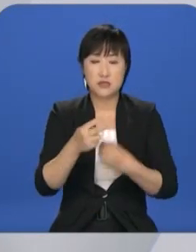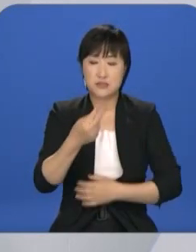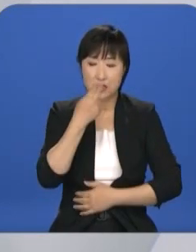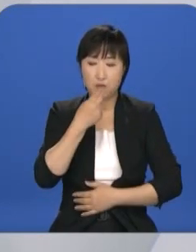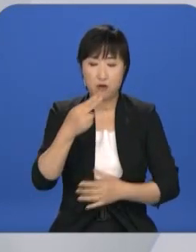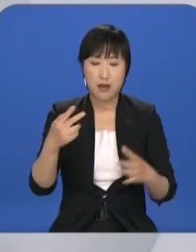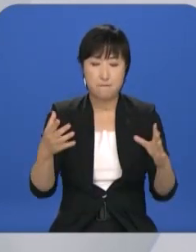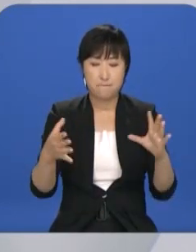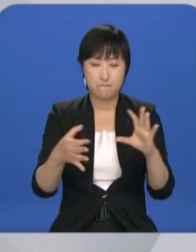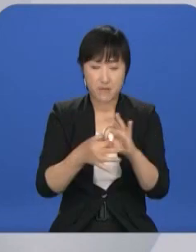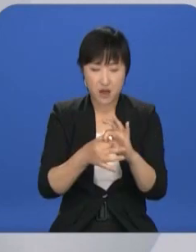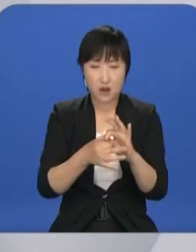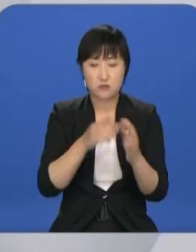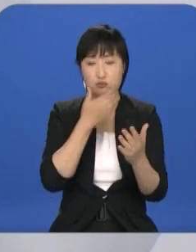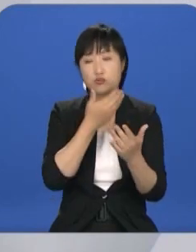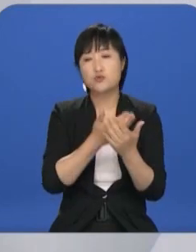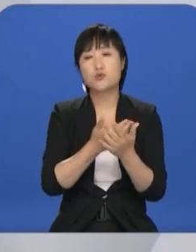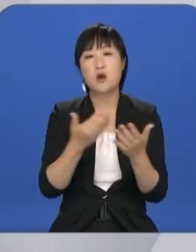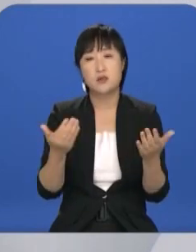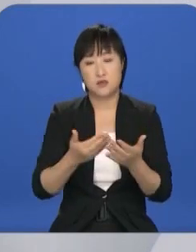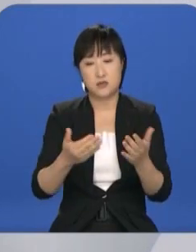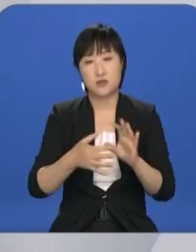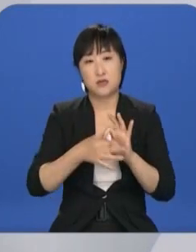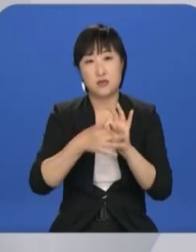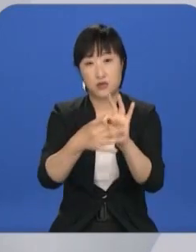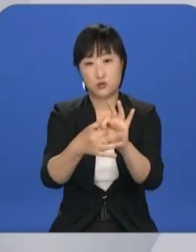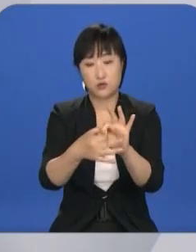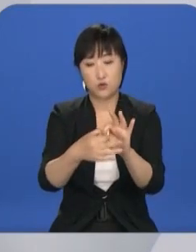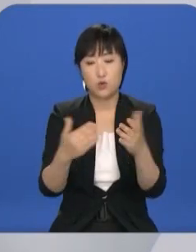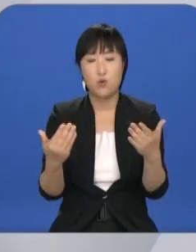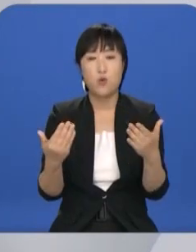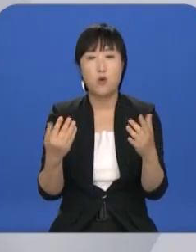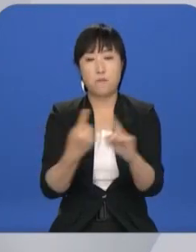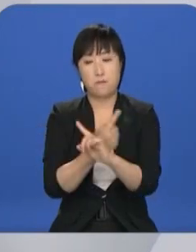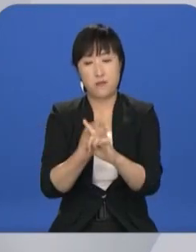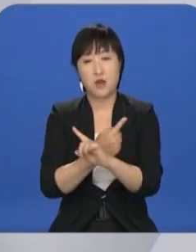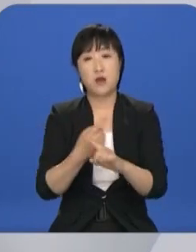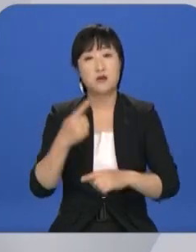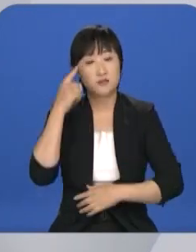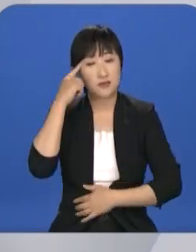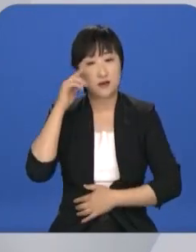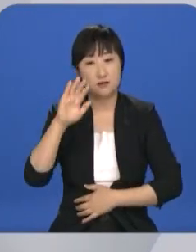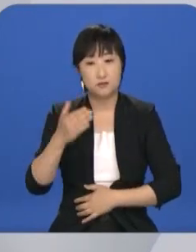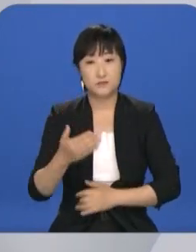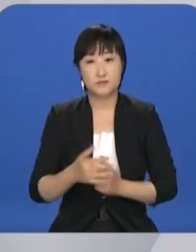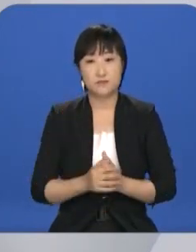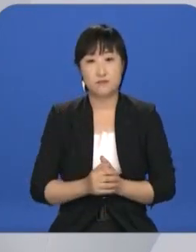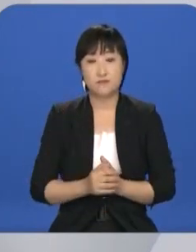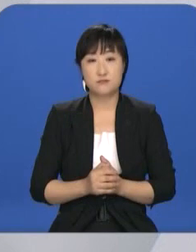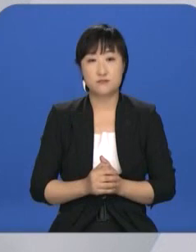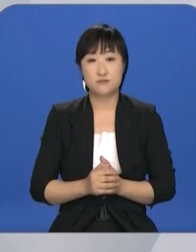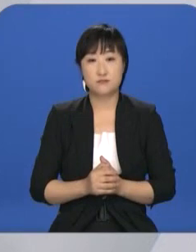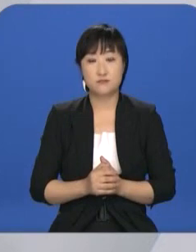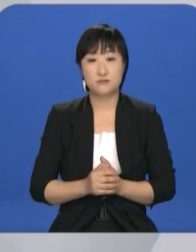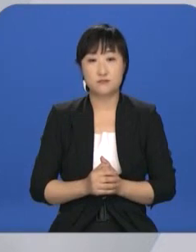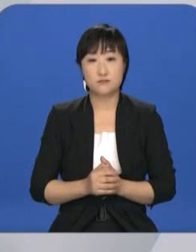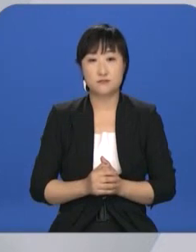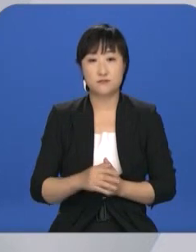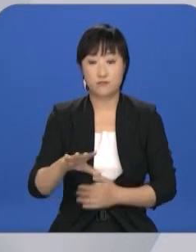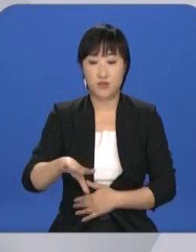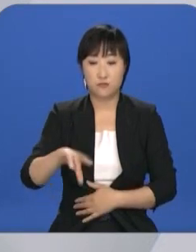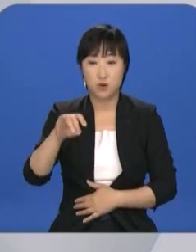직결되는 그런 중요한 사항입니다. 정말 지속적으로 개선해 나가야 된다고 생각을 합니다.